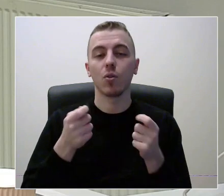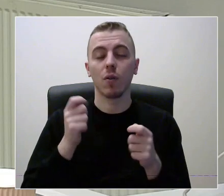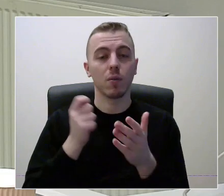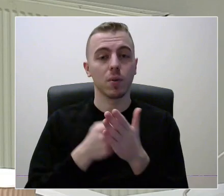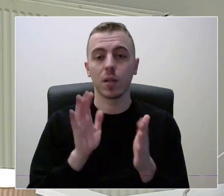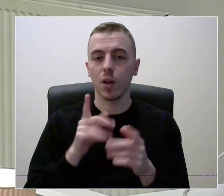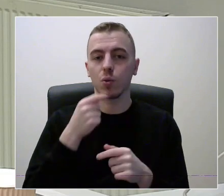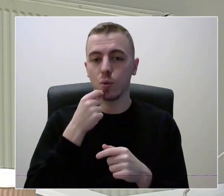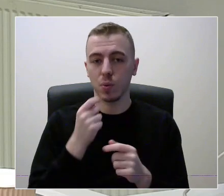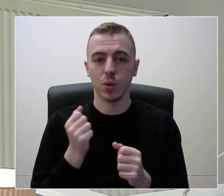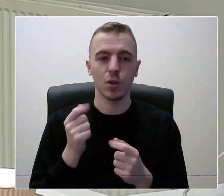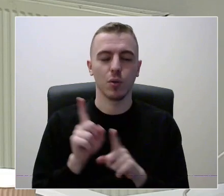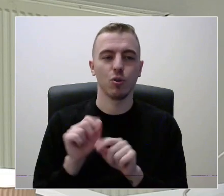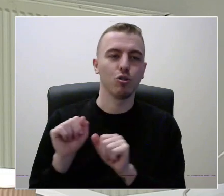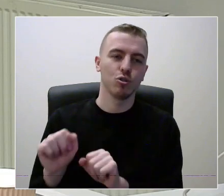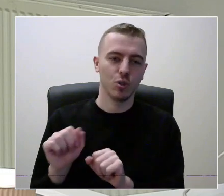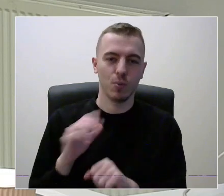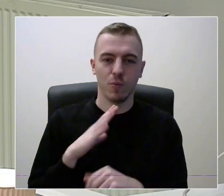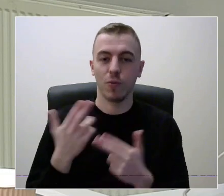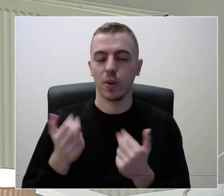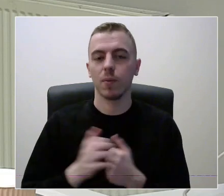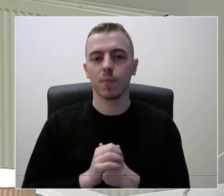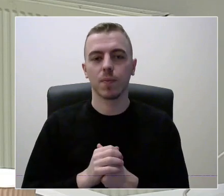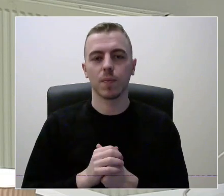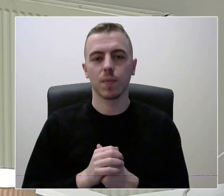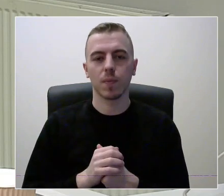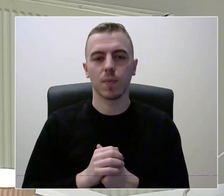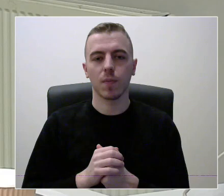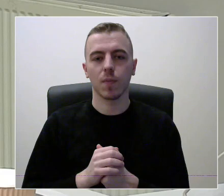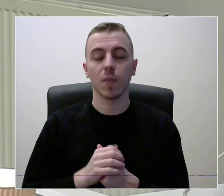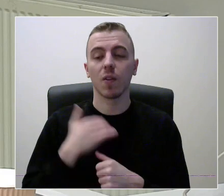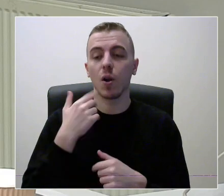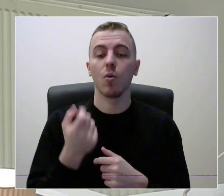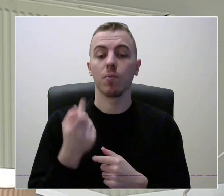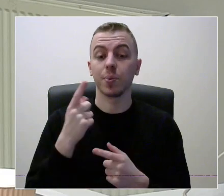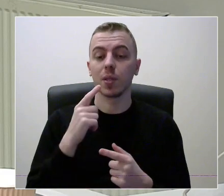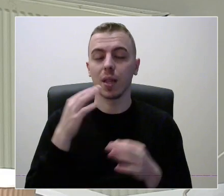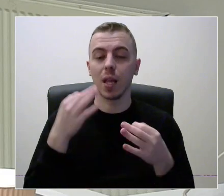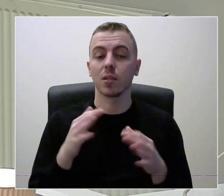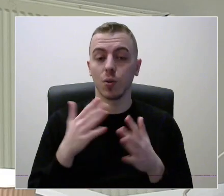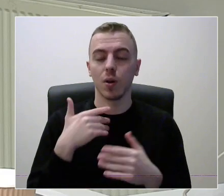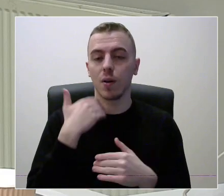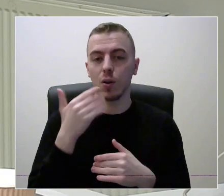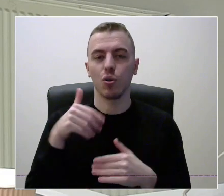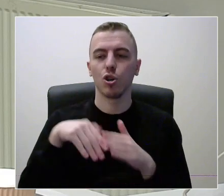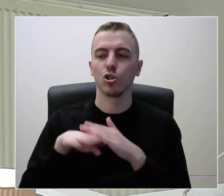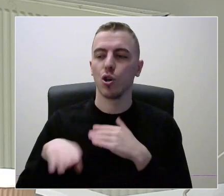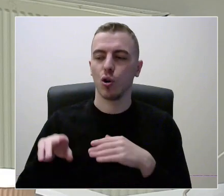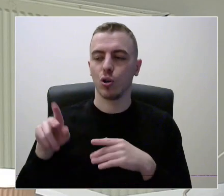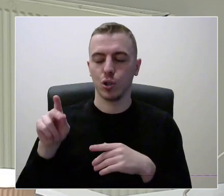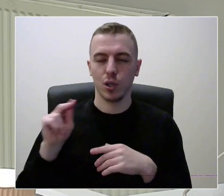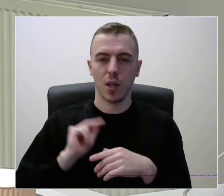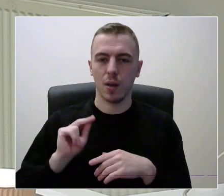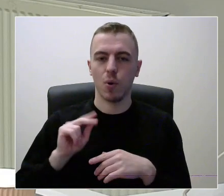tiek užstojote, jeigu taip galima pasakyti. Koks klausimas? Išaiškėjus tiesai, vadovai nusprendus išeiti iš darbo, nei oficialiame savivaldybės tinklapyje, nei